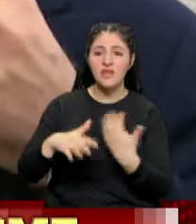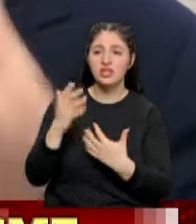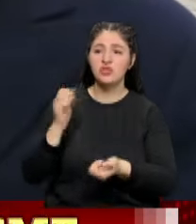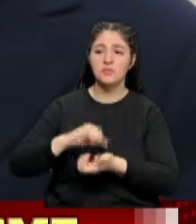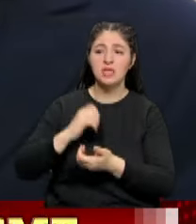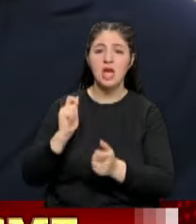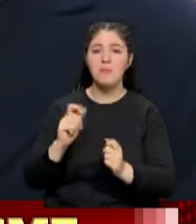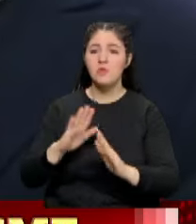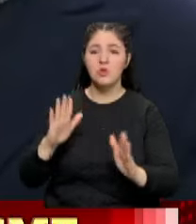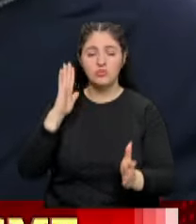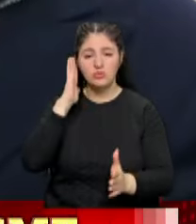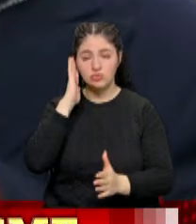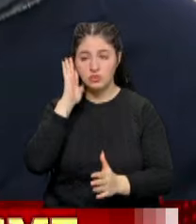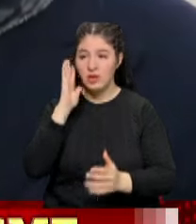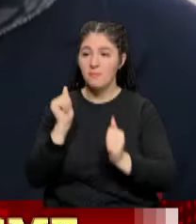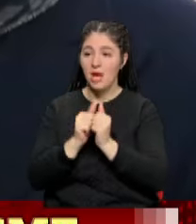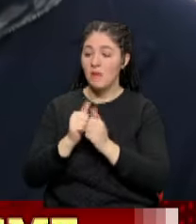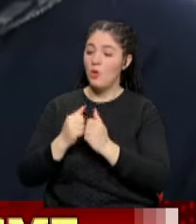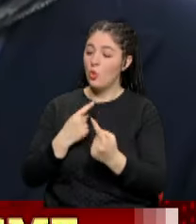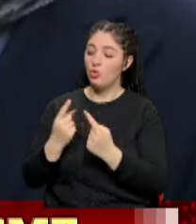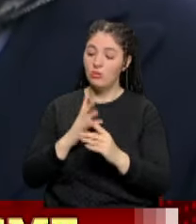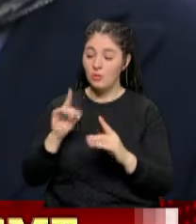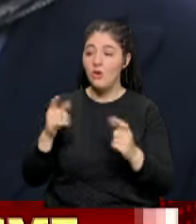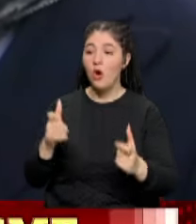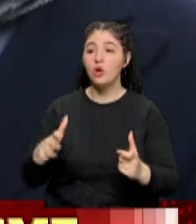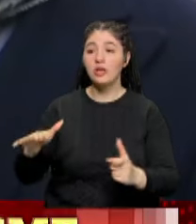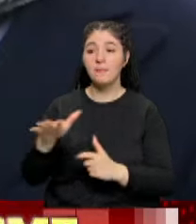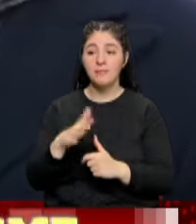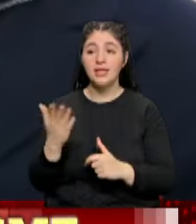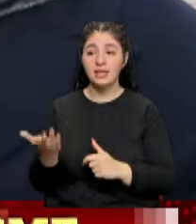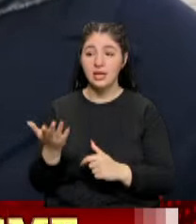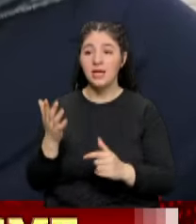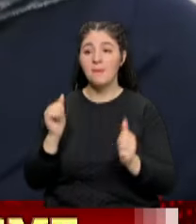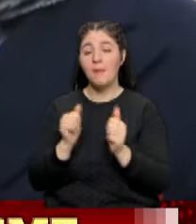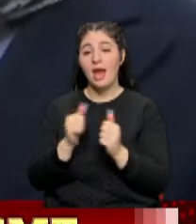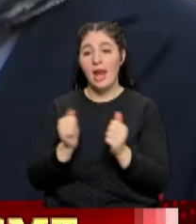işbirliği yapamıyoruz? Birlikte konuşamıyoruz bu ortamları?